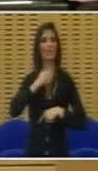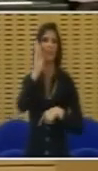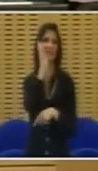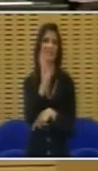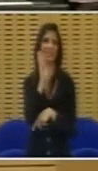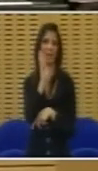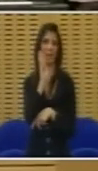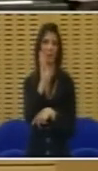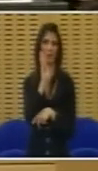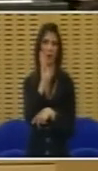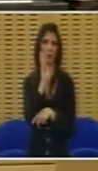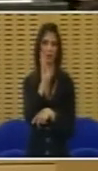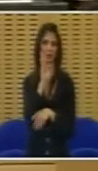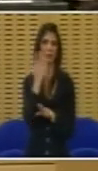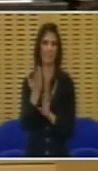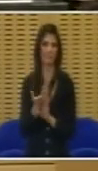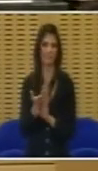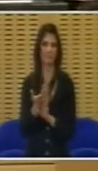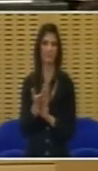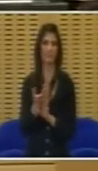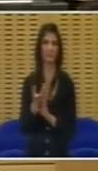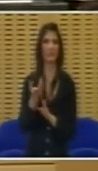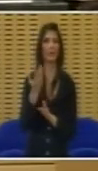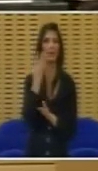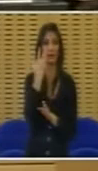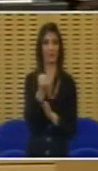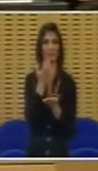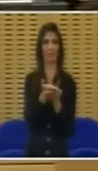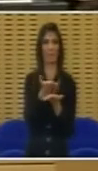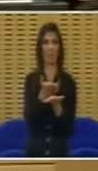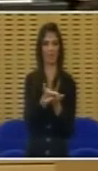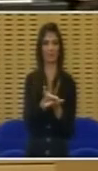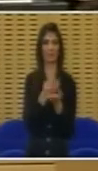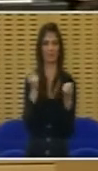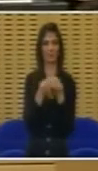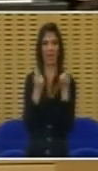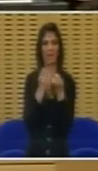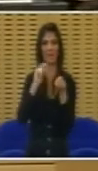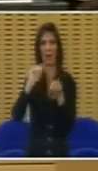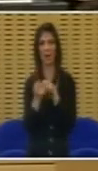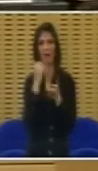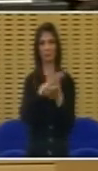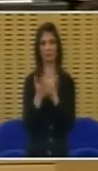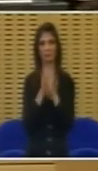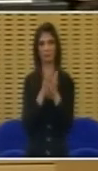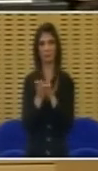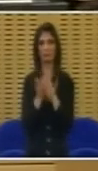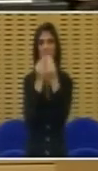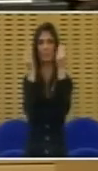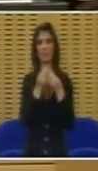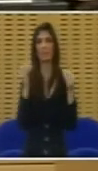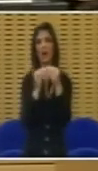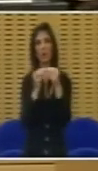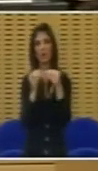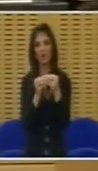έχω αναφέρει πιο πάνω, πιστέψτε με, δεν σκιαγραφούν καν το μέγεθος της απάτης. Οι πολίτες απαιτούν την τιμωρία των ενόχων και η